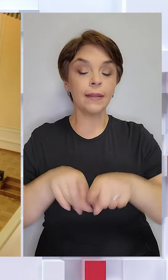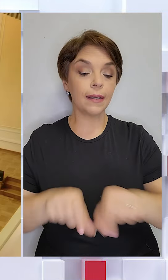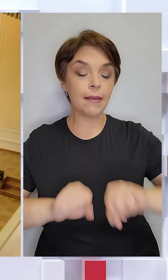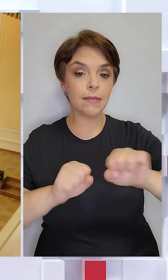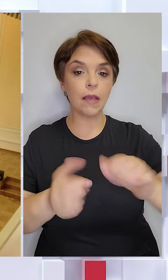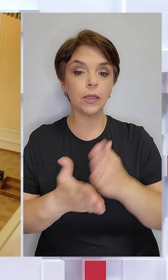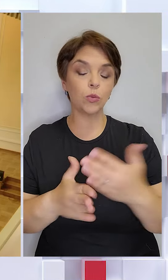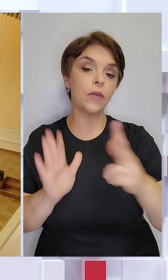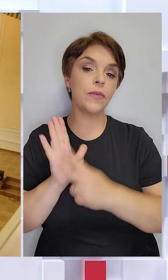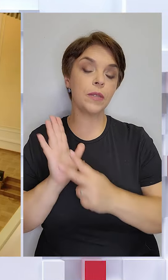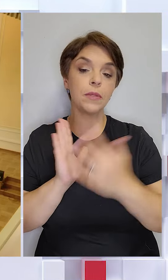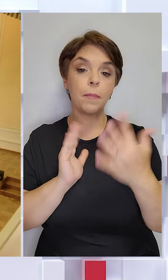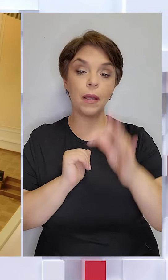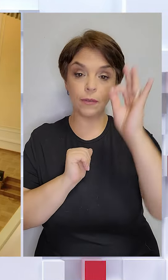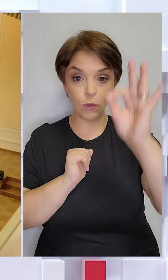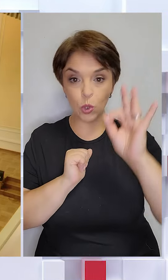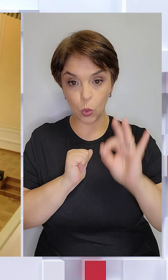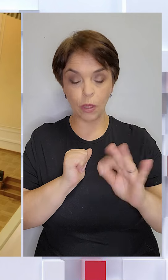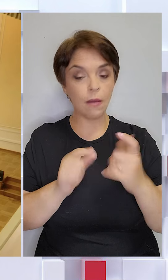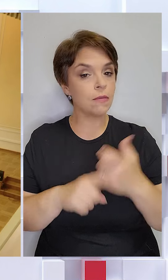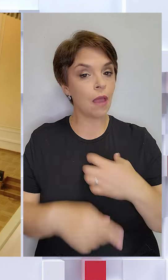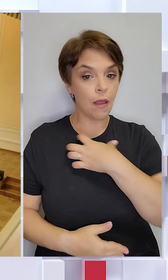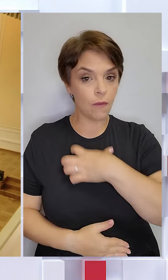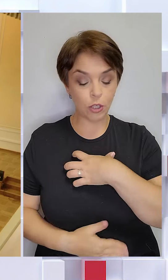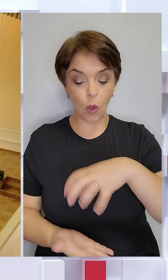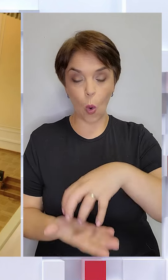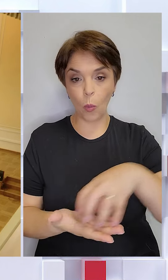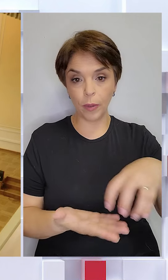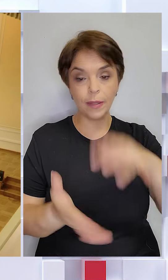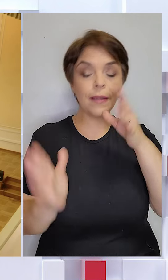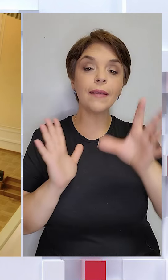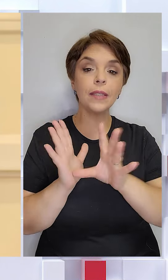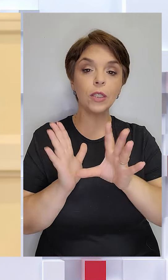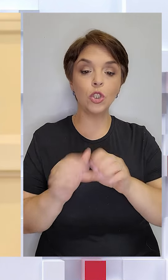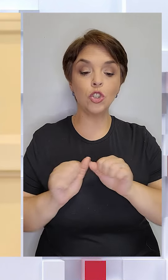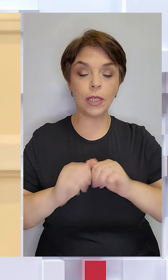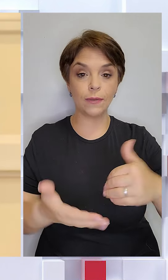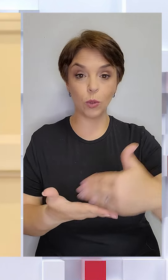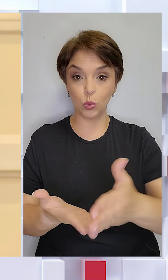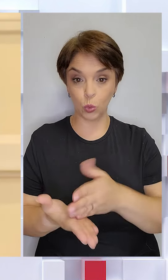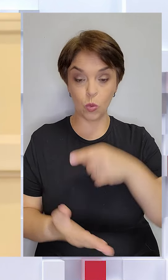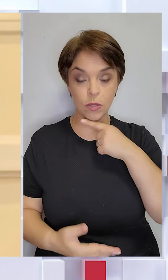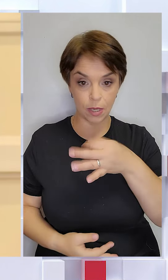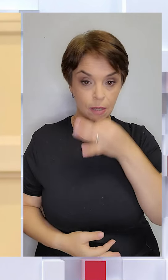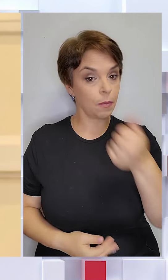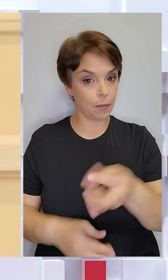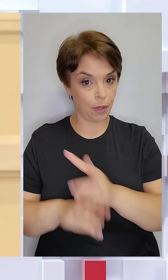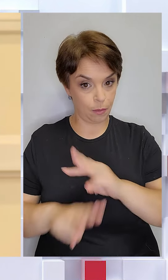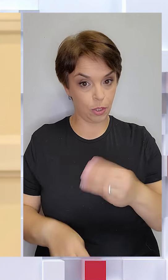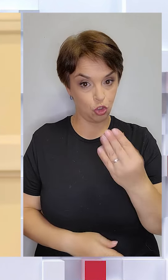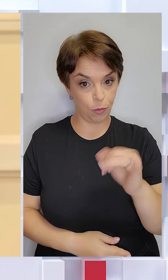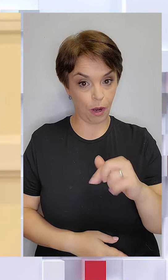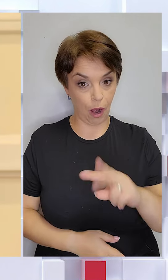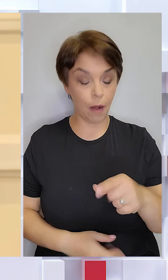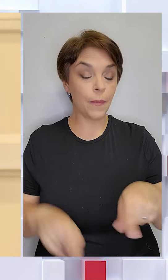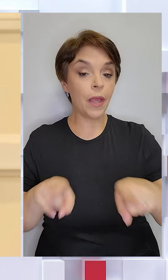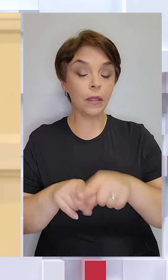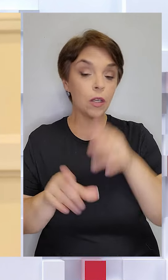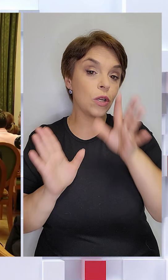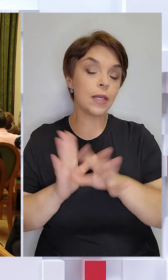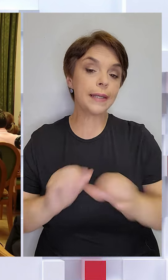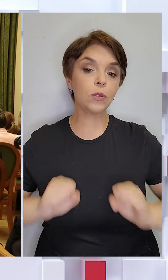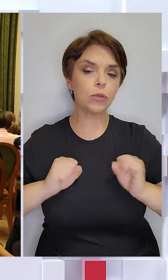захист мають уже 85% найважливіших об'єктів енергетичної інфраструктури, запевнив прем'єр Денис Шмигаль. Також